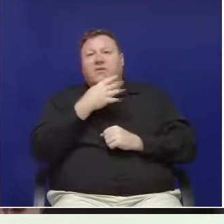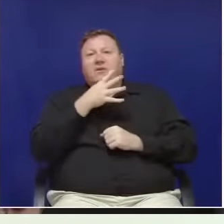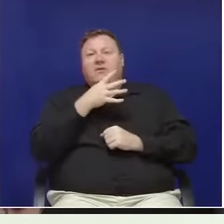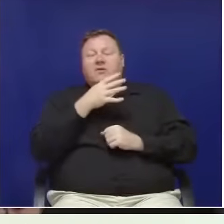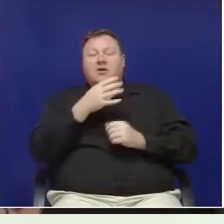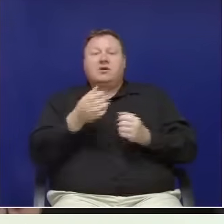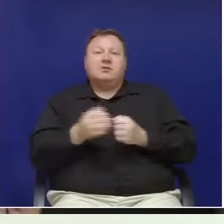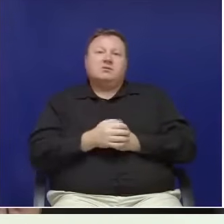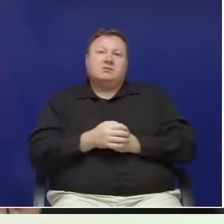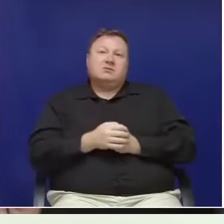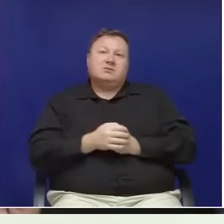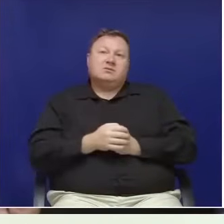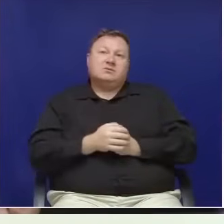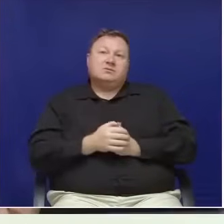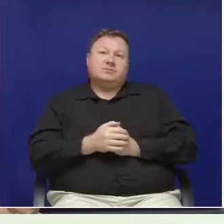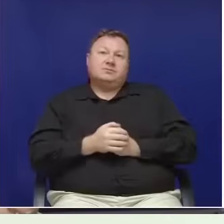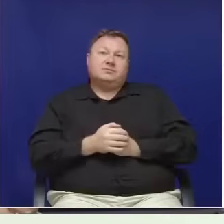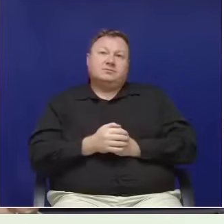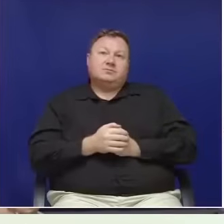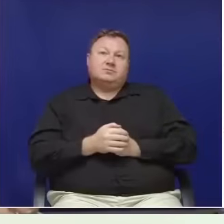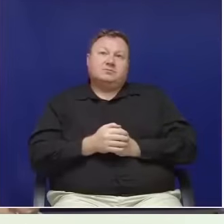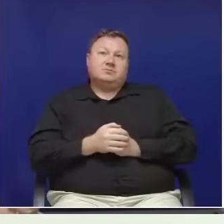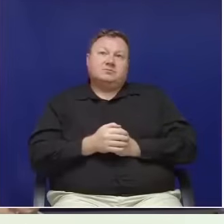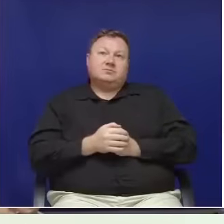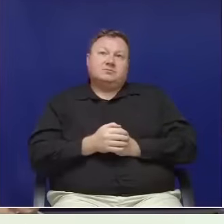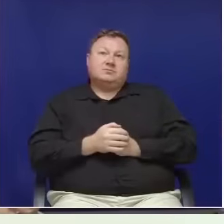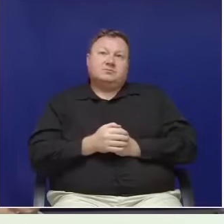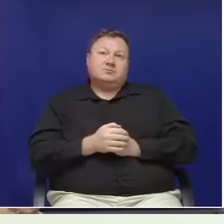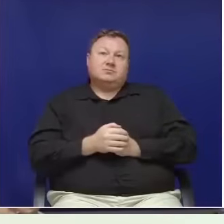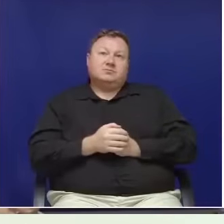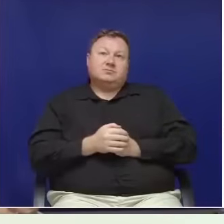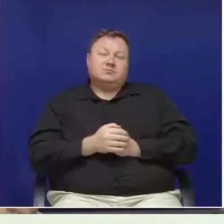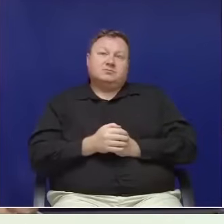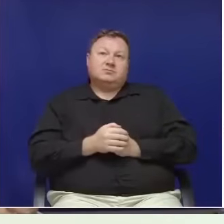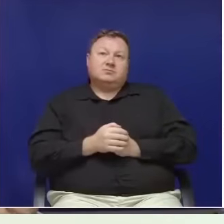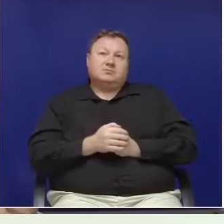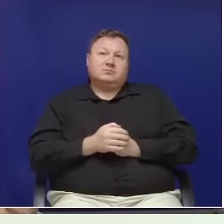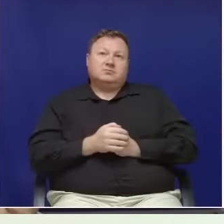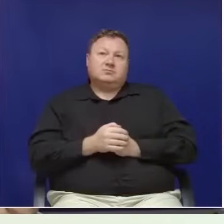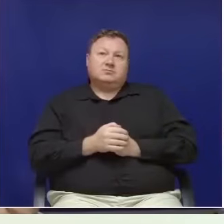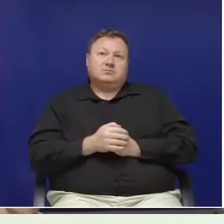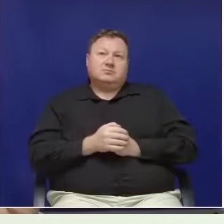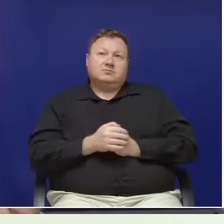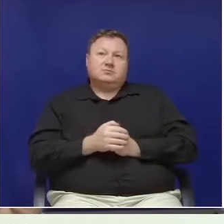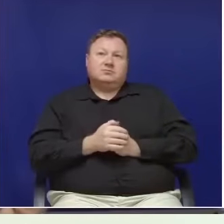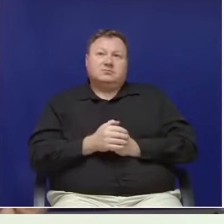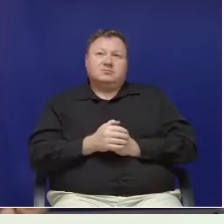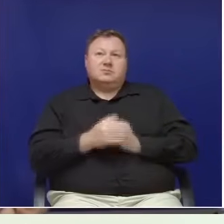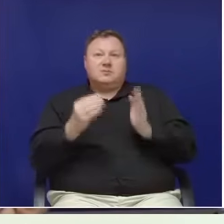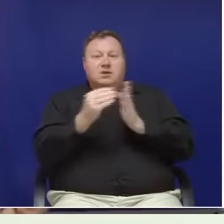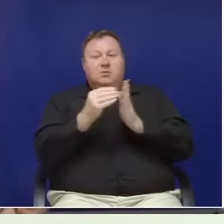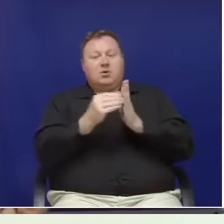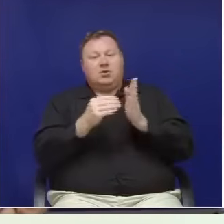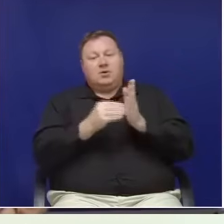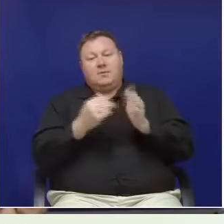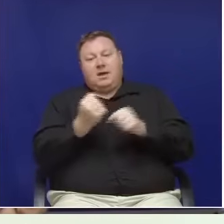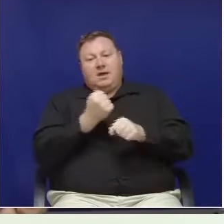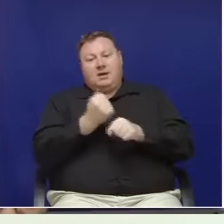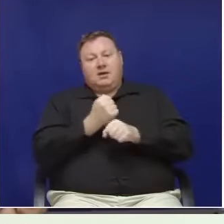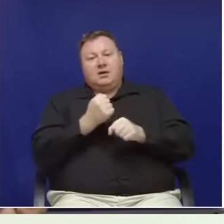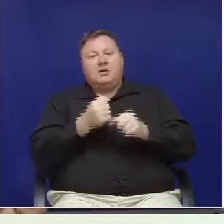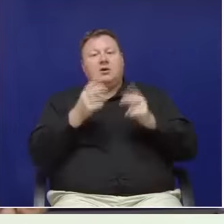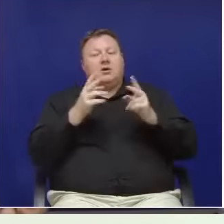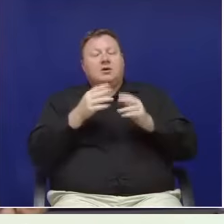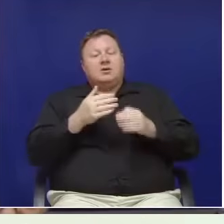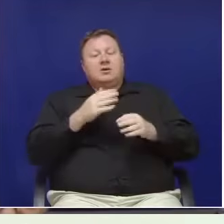dat die meeste werkgewers nuwe aanstellings op 'n proeftydperk aanstel, gewoonlik oor 'n tydperk van 3 maande,